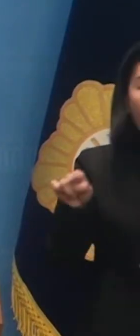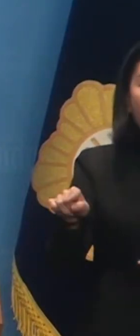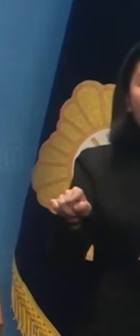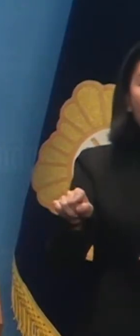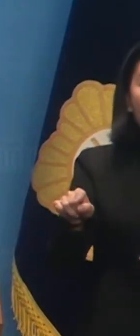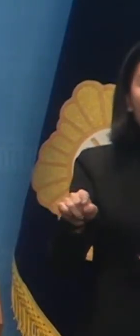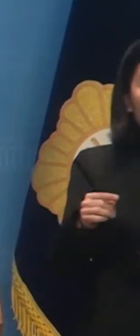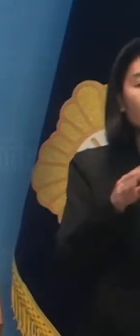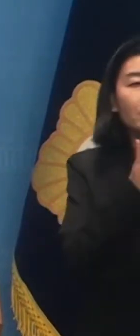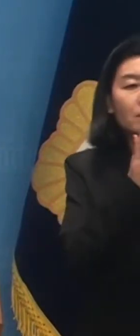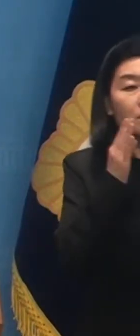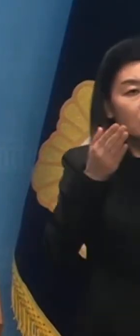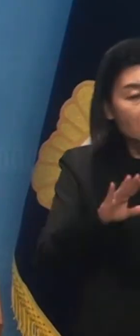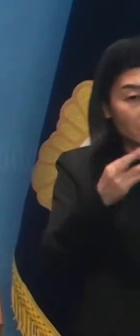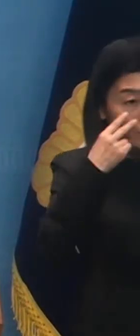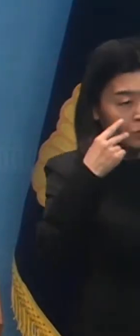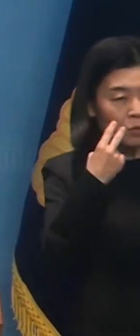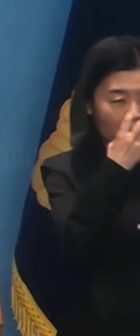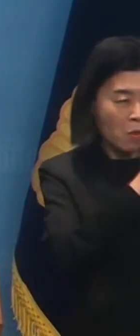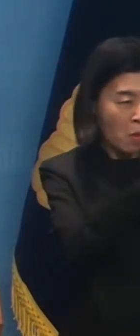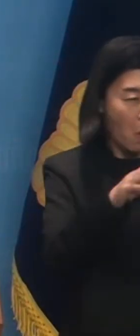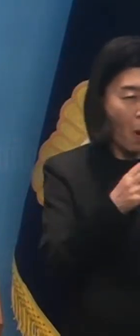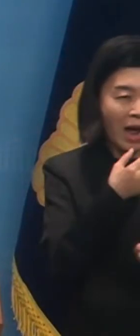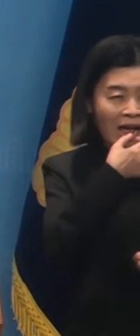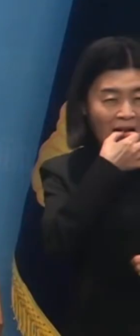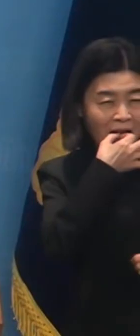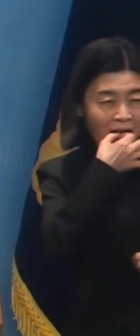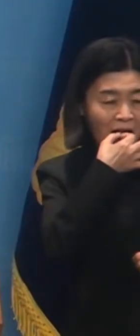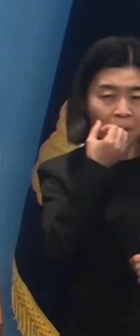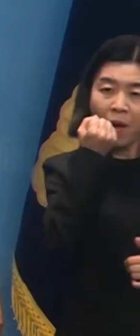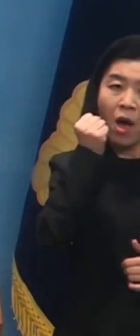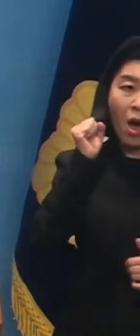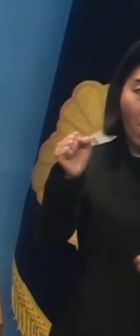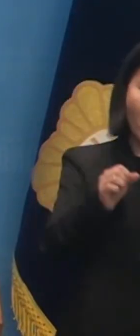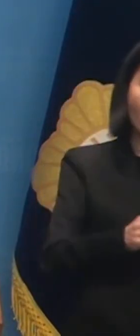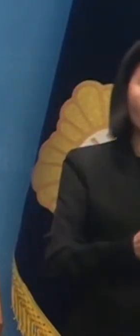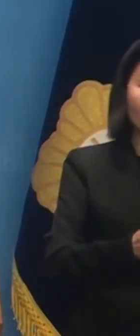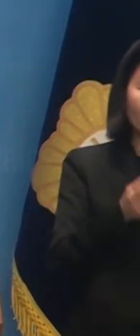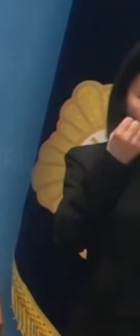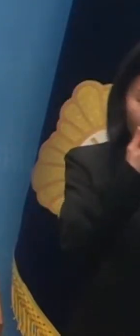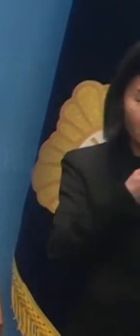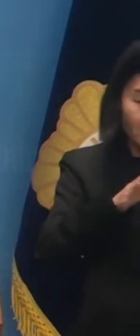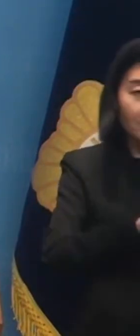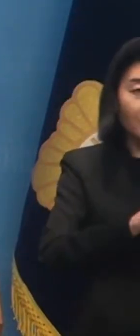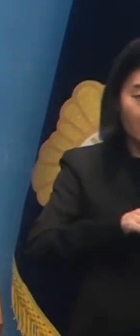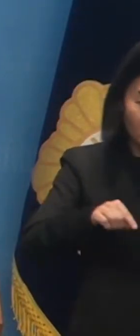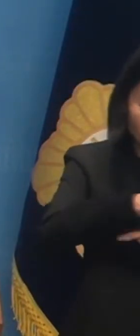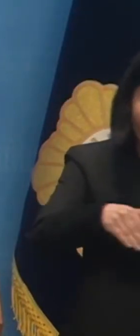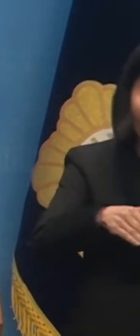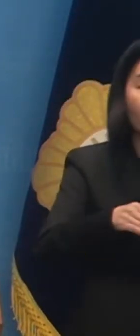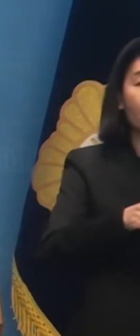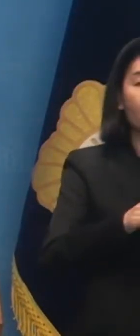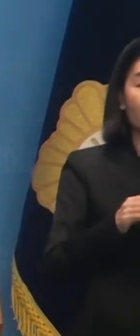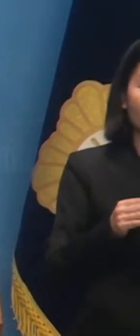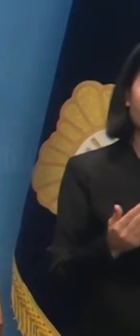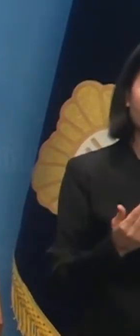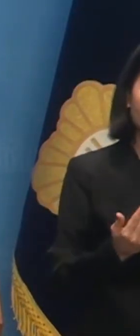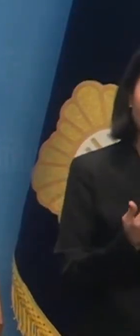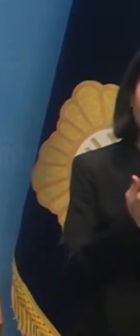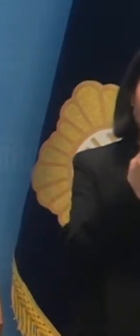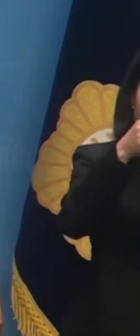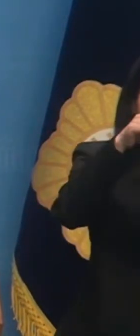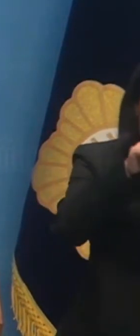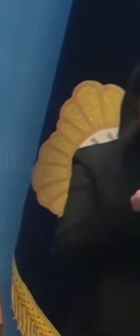전환 자체가 너무나 확연합니다. 혁신성장 경제로 재도약하기까지 수출 경쟁력은